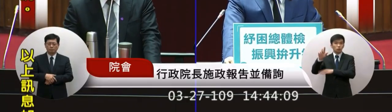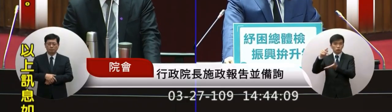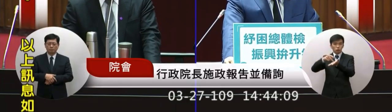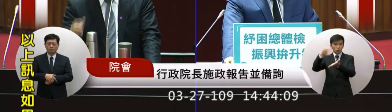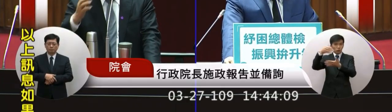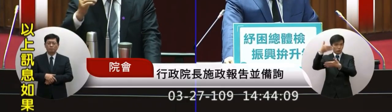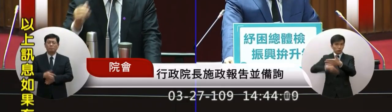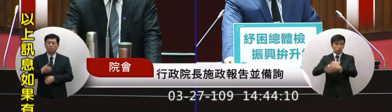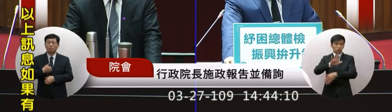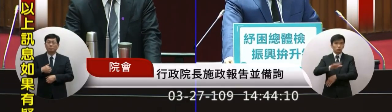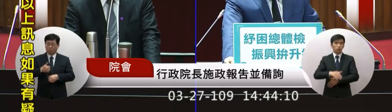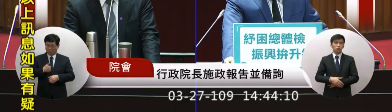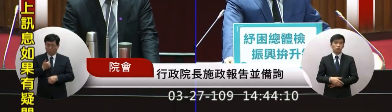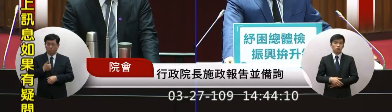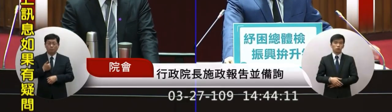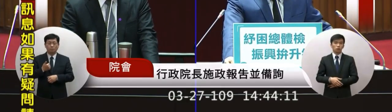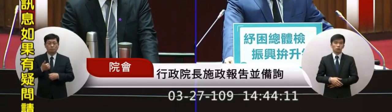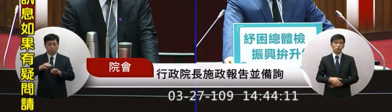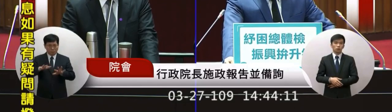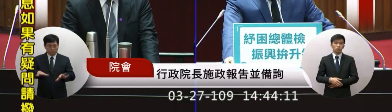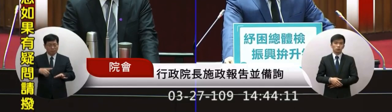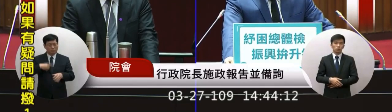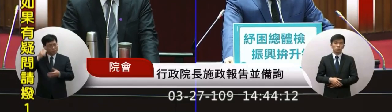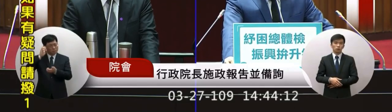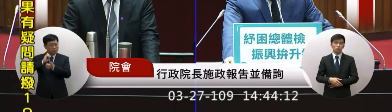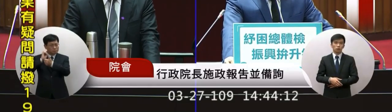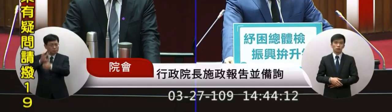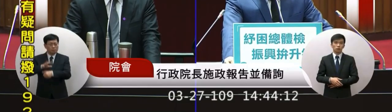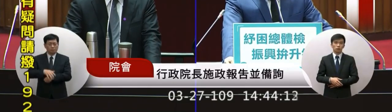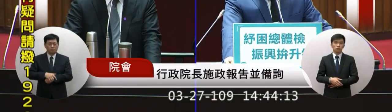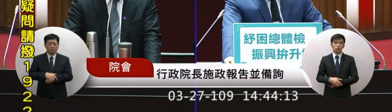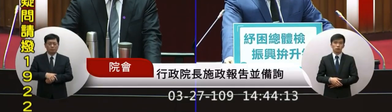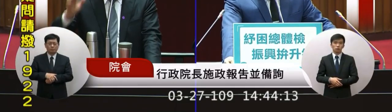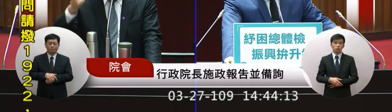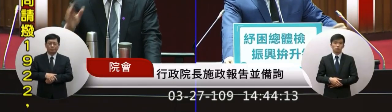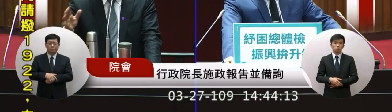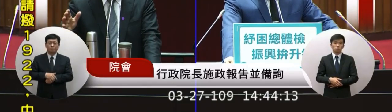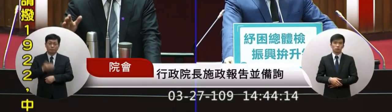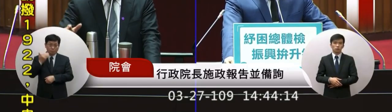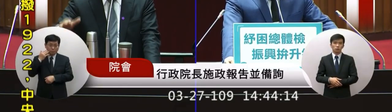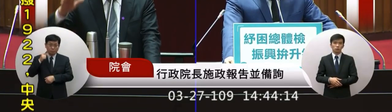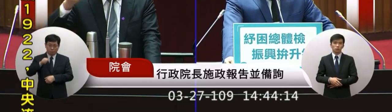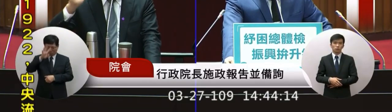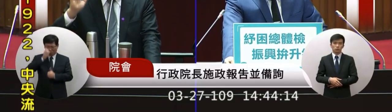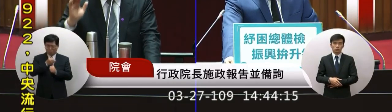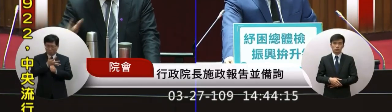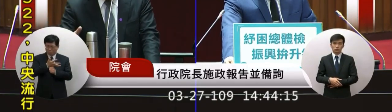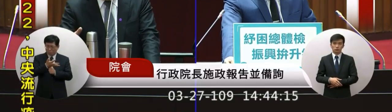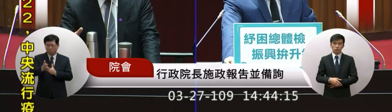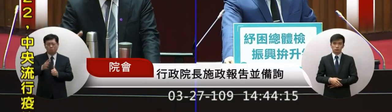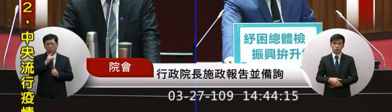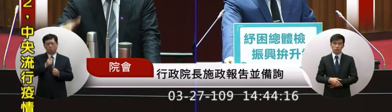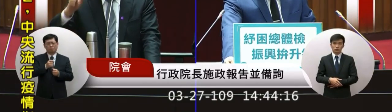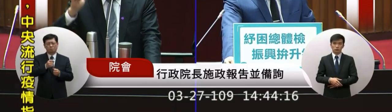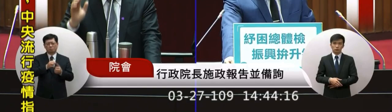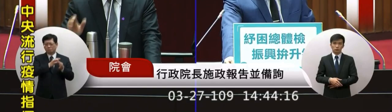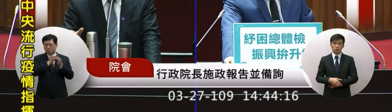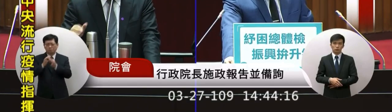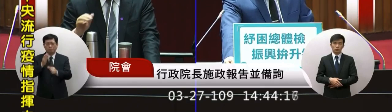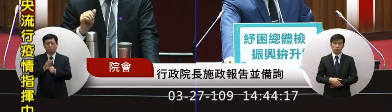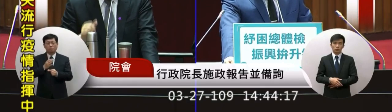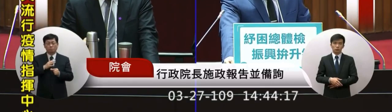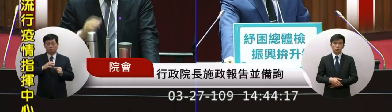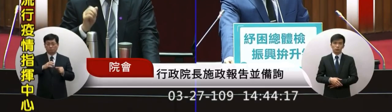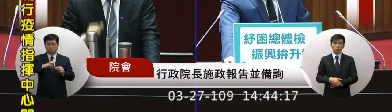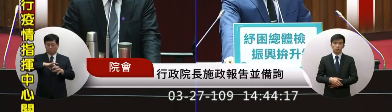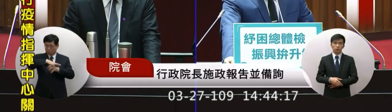下。 我其实要甲委员讲，就是讲吼，阿力呐。这个疫情都因为还搁在发展中，所以全世